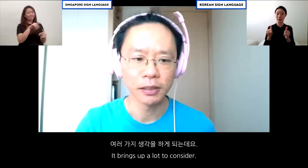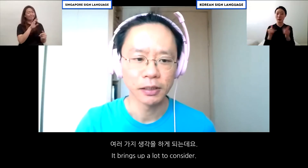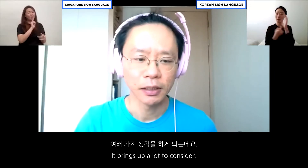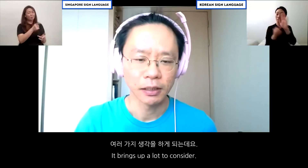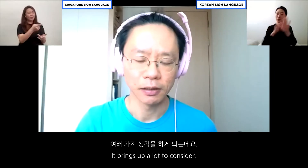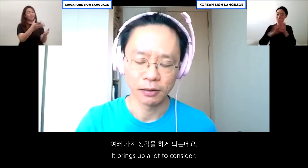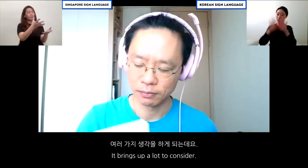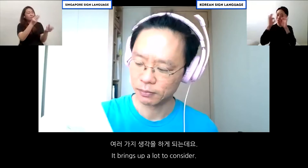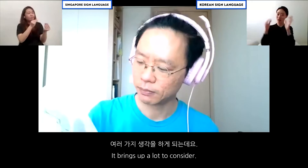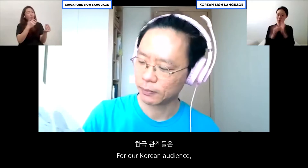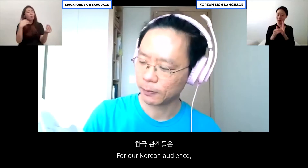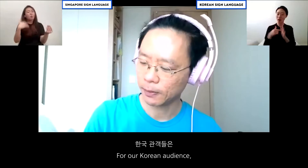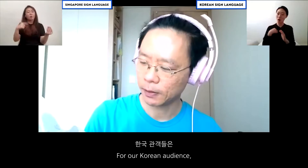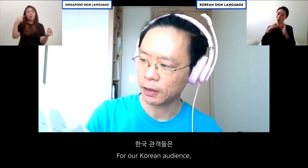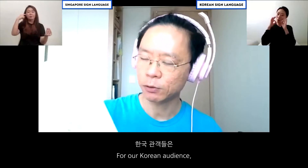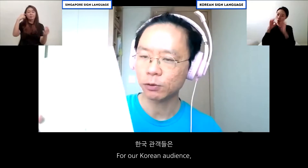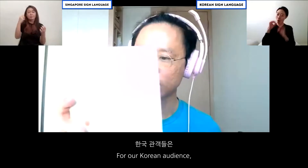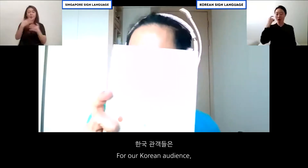되는데요.